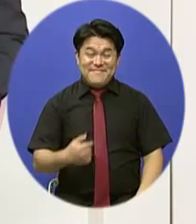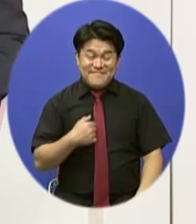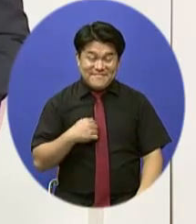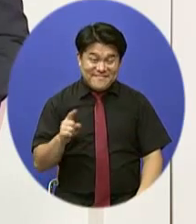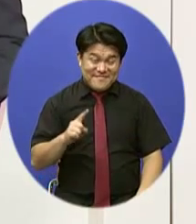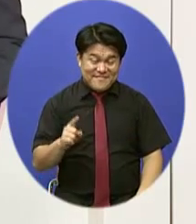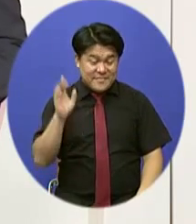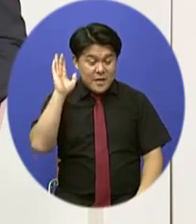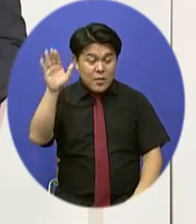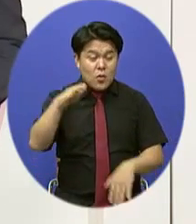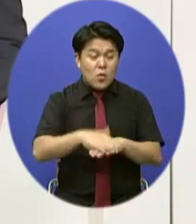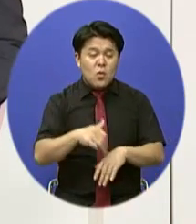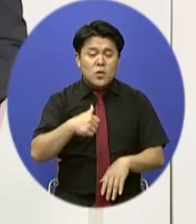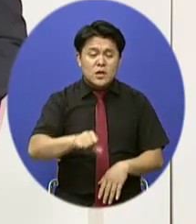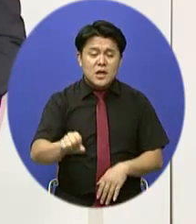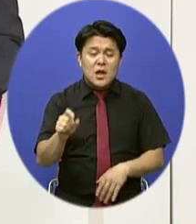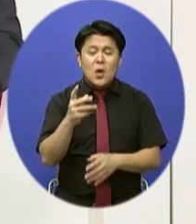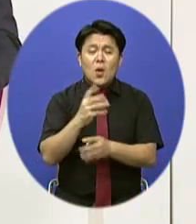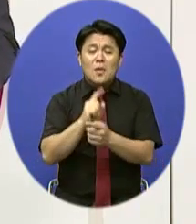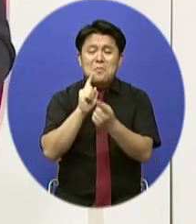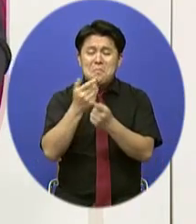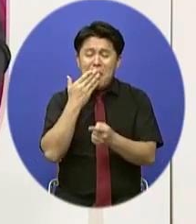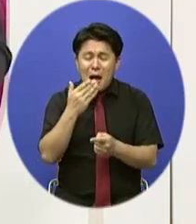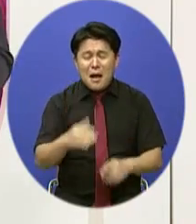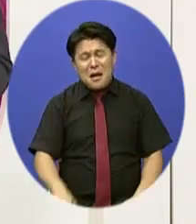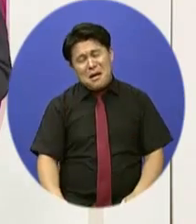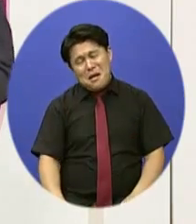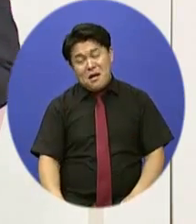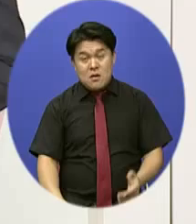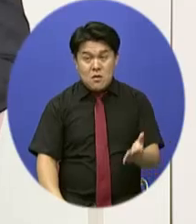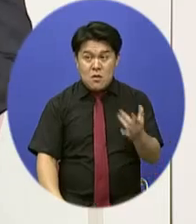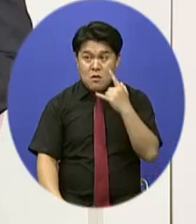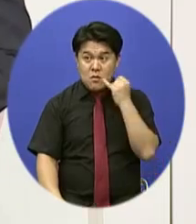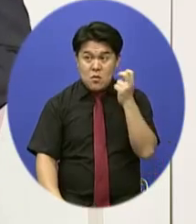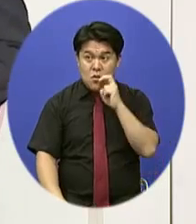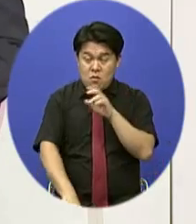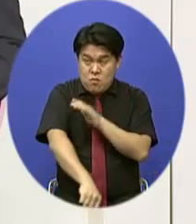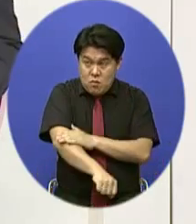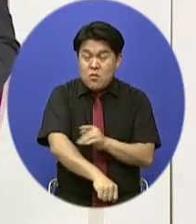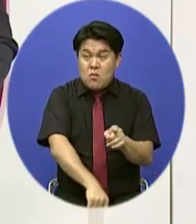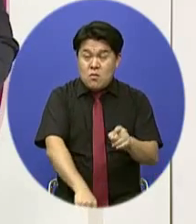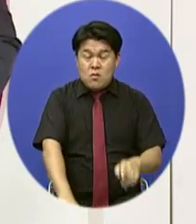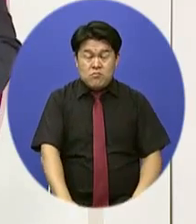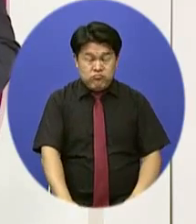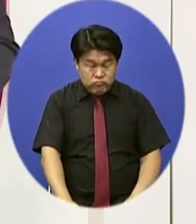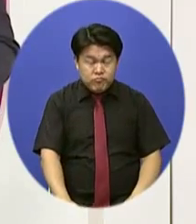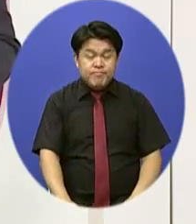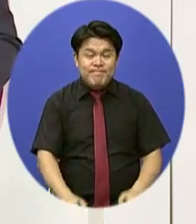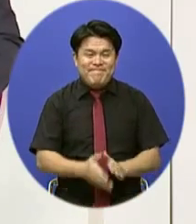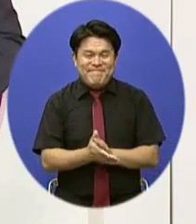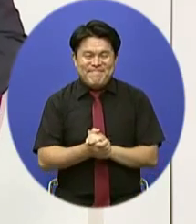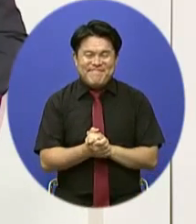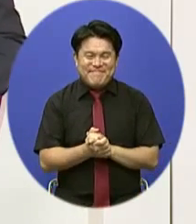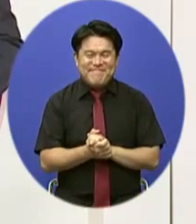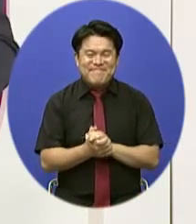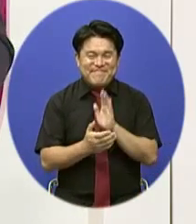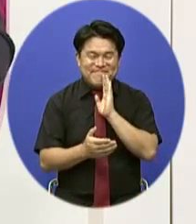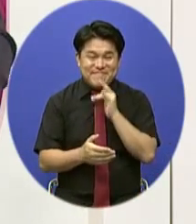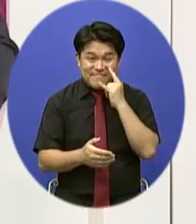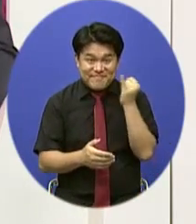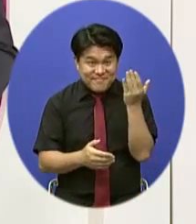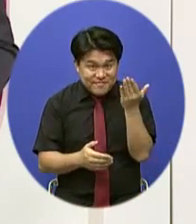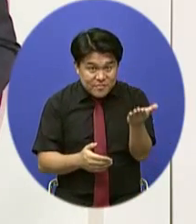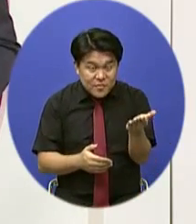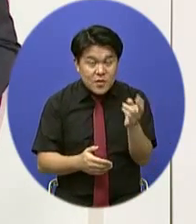언제나 손자를 볼지 손녀를 볼지 참. 우리 어머님은 노래 잘하시는데요. 네, 잘하세요. 네. 성의껏 잘하시죠. 그럼요. 우리 네. 어머니